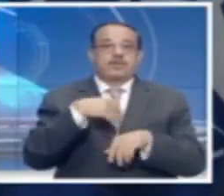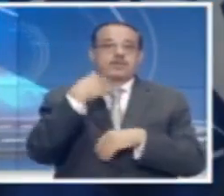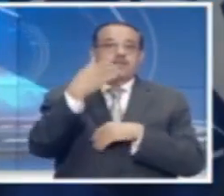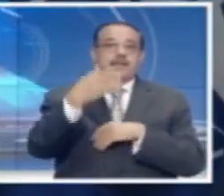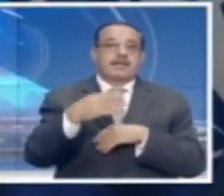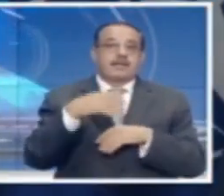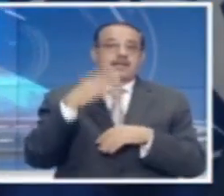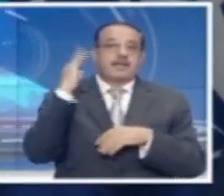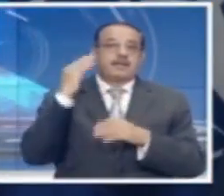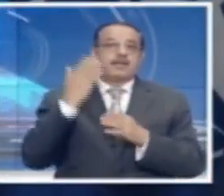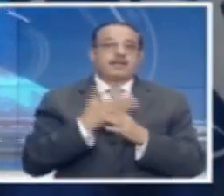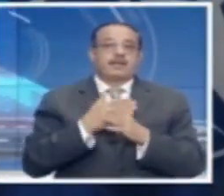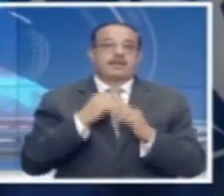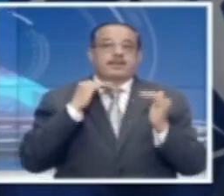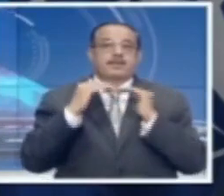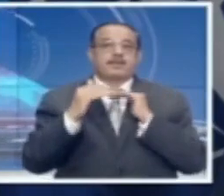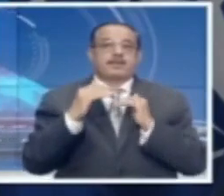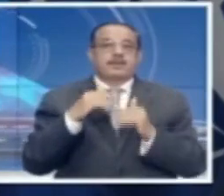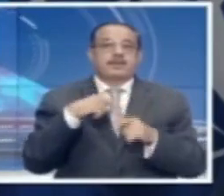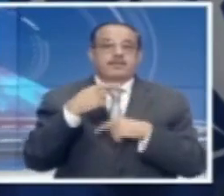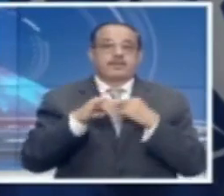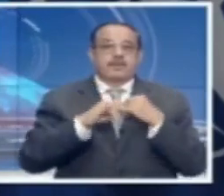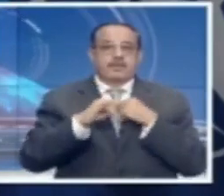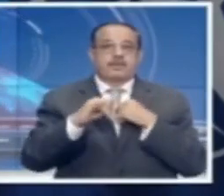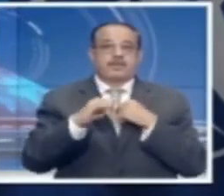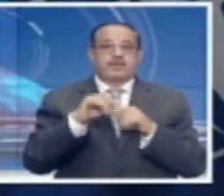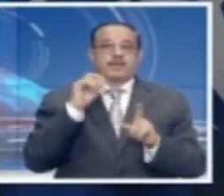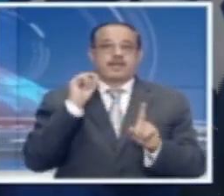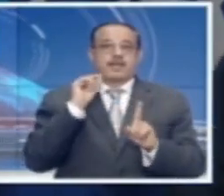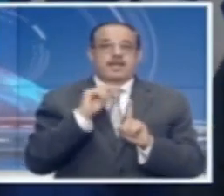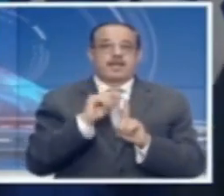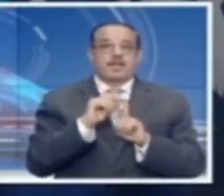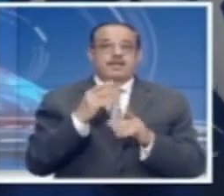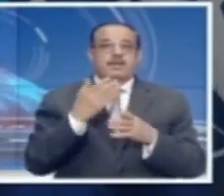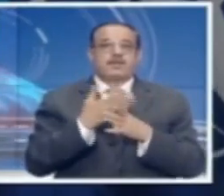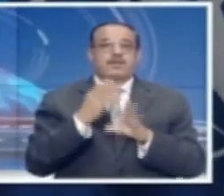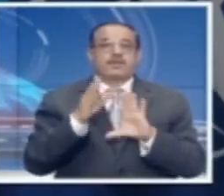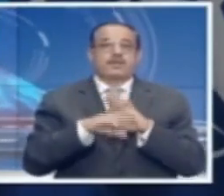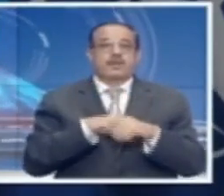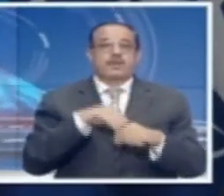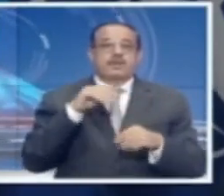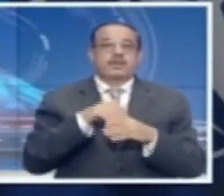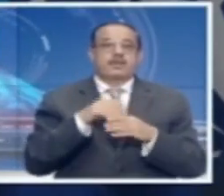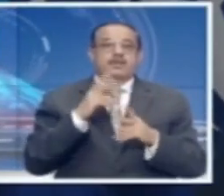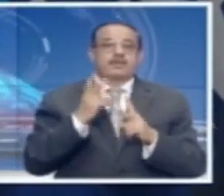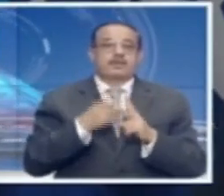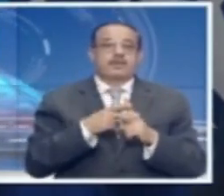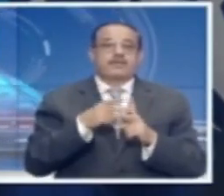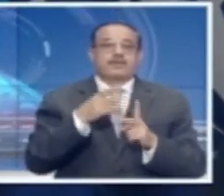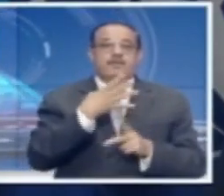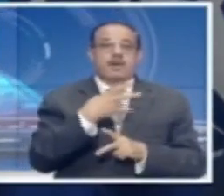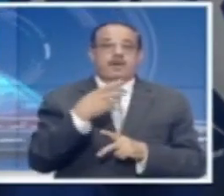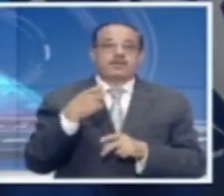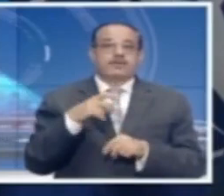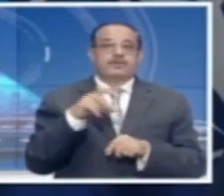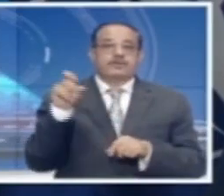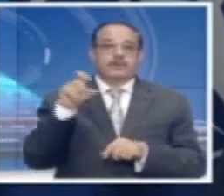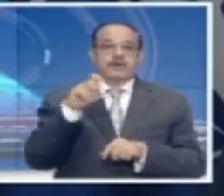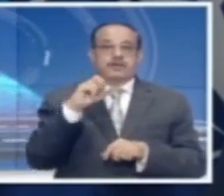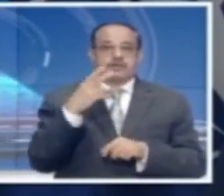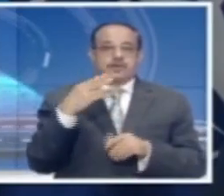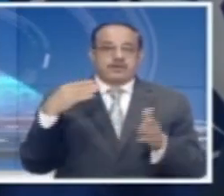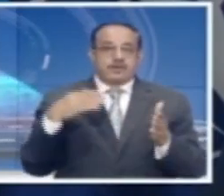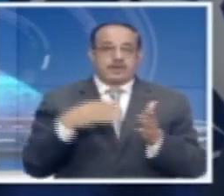الخطوات المقبلة في ليبيا من أجل تحقيق استقرار مستدام في البلاد، وأن التركيز سيكون على التحضير